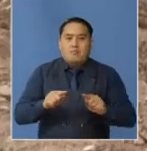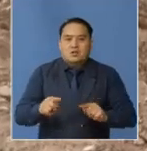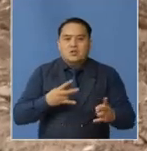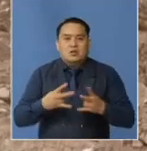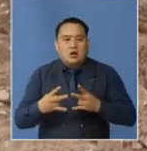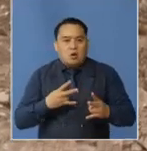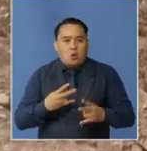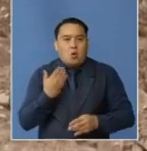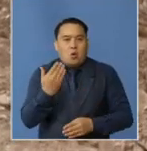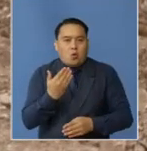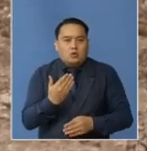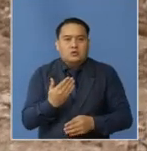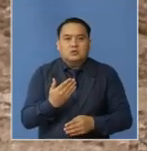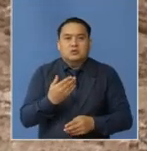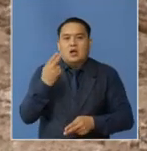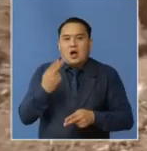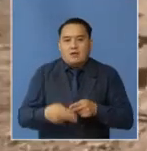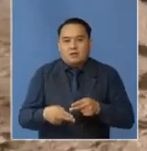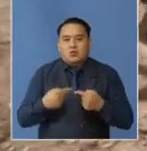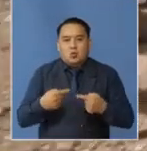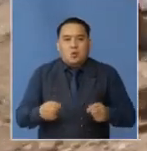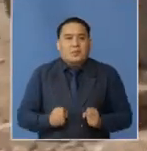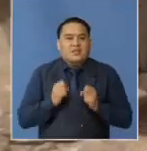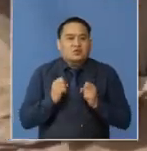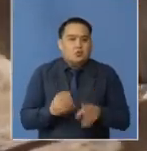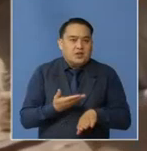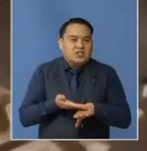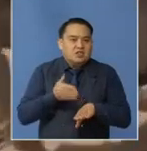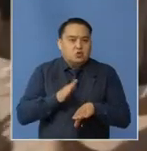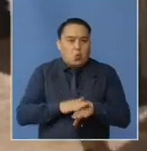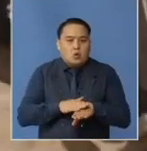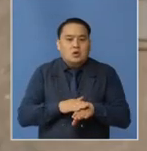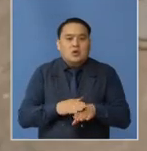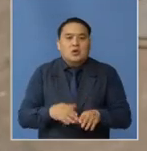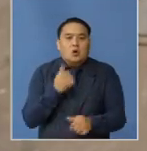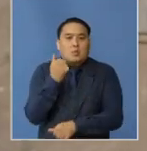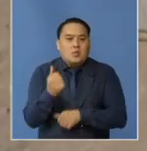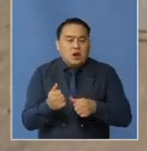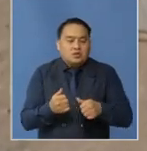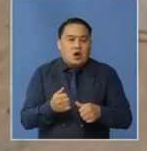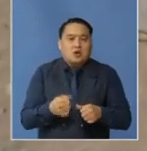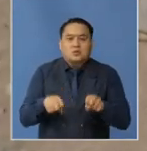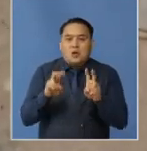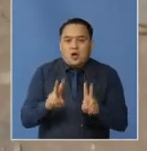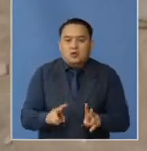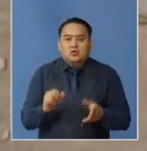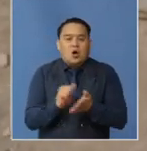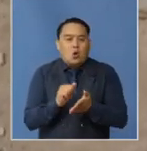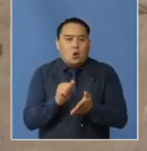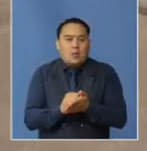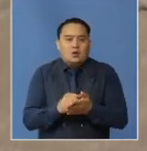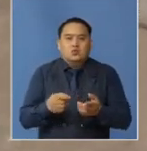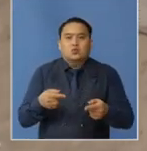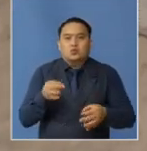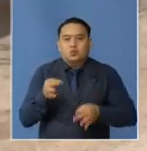пропаганде терроризма, а также завершении иных тяжких преступлений. Материалы уголовного дела переданы специализированный межрайонный